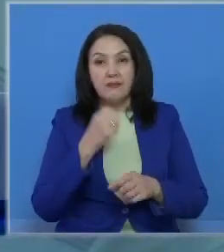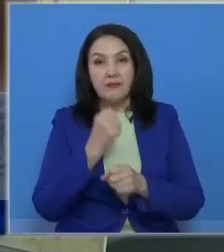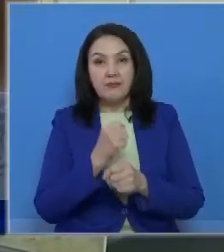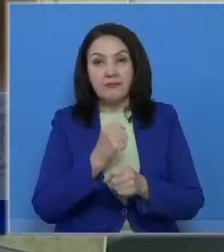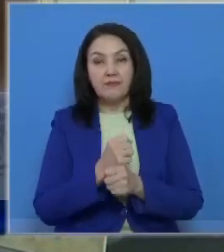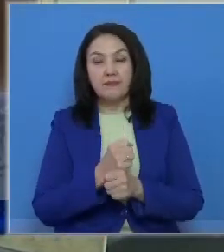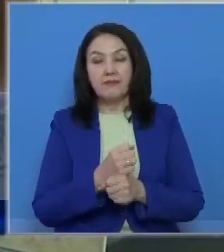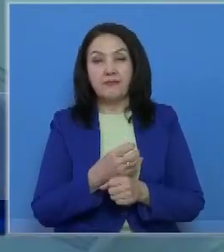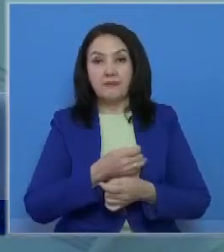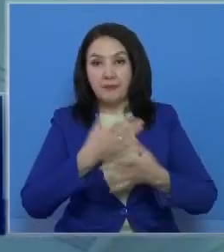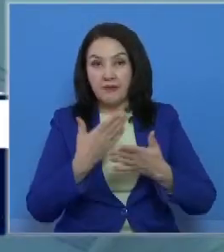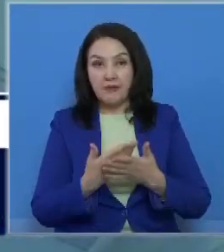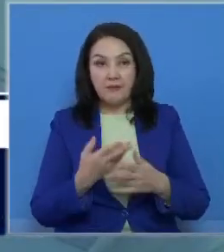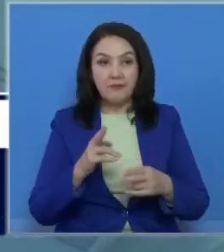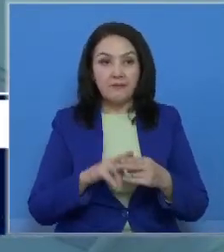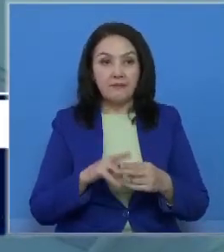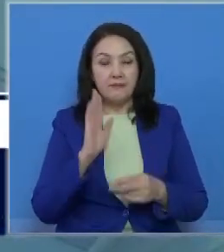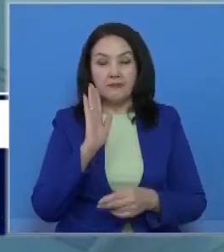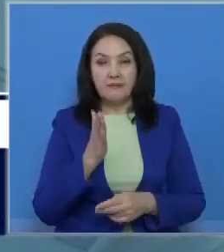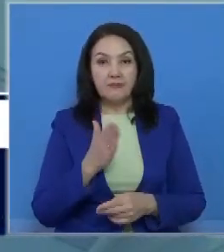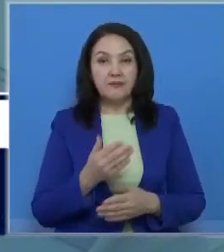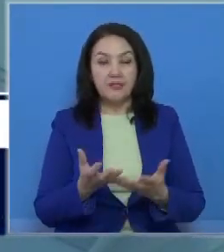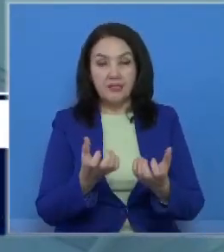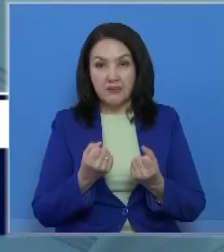праздничного намаза Аид, то это будет